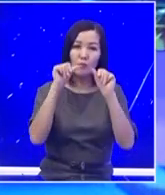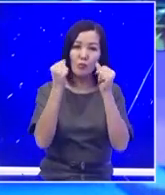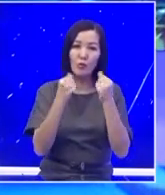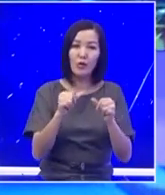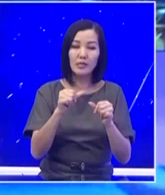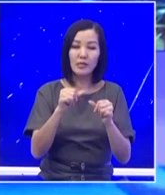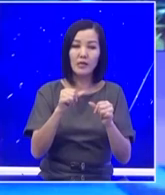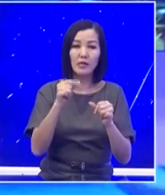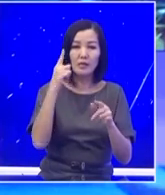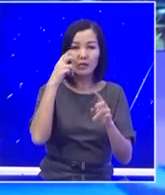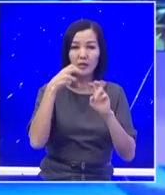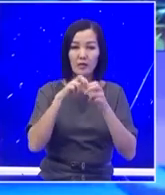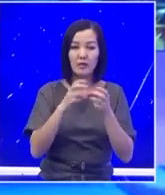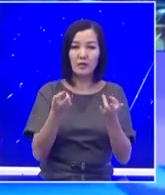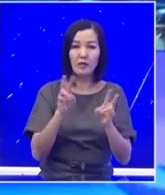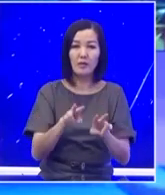мұрасы.